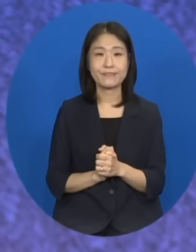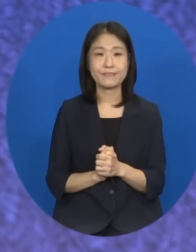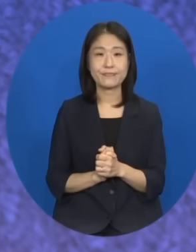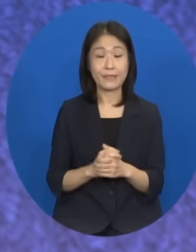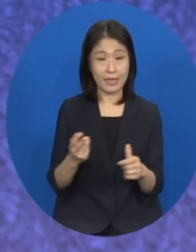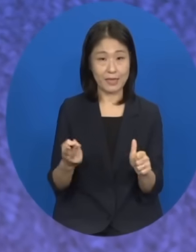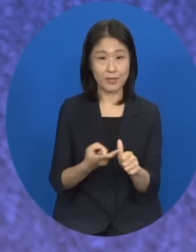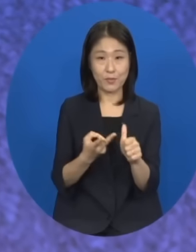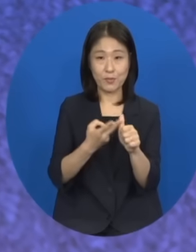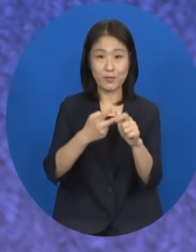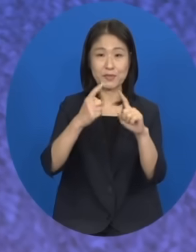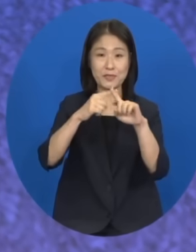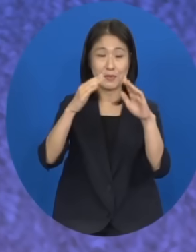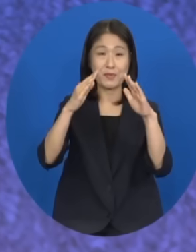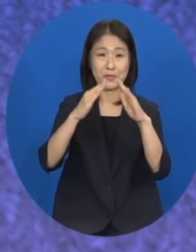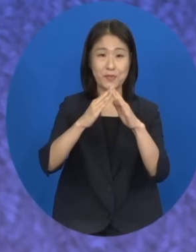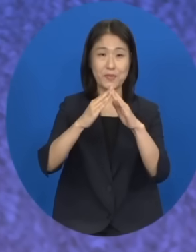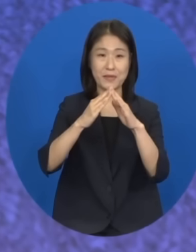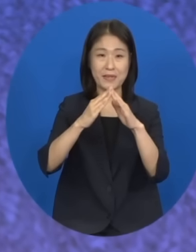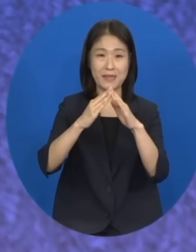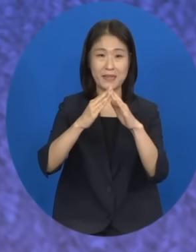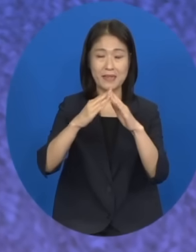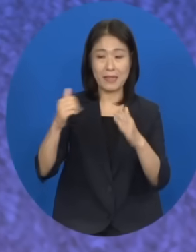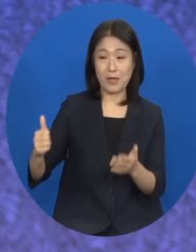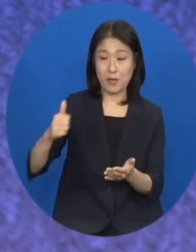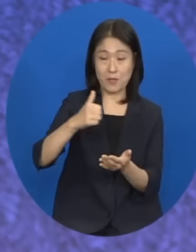선한목자교회 와서 금요 성령집회 서니까